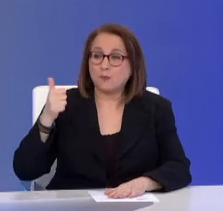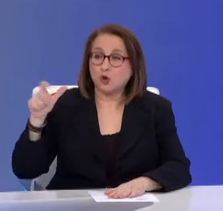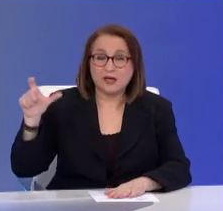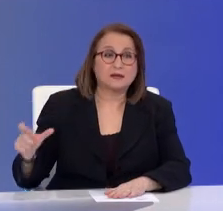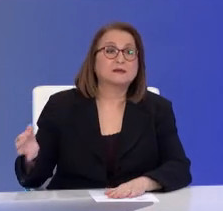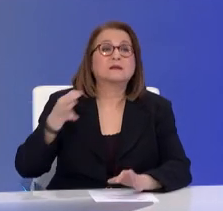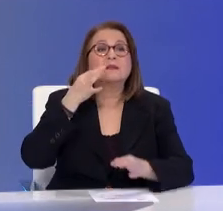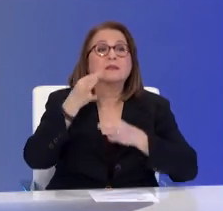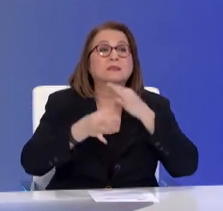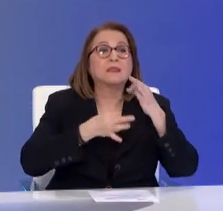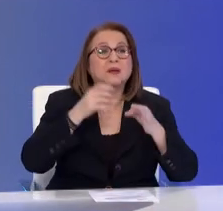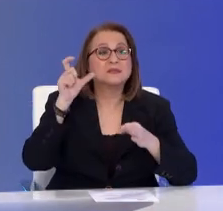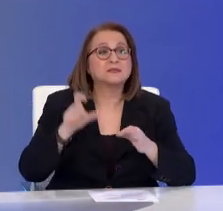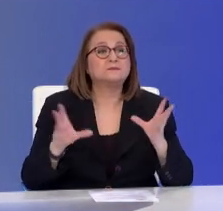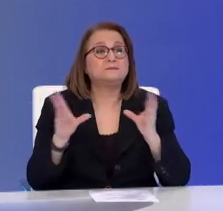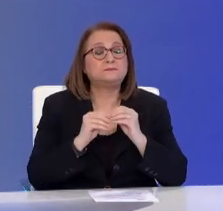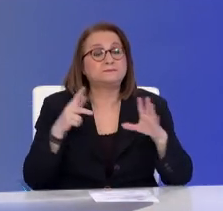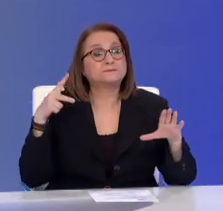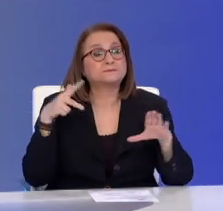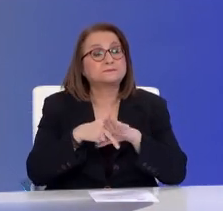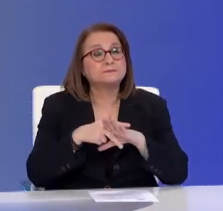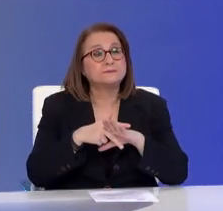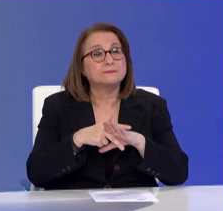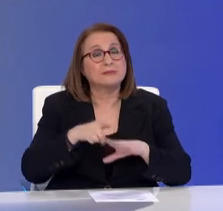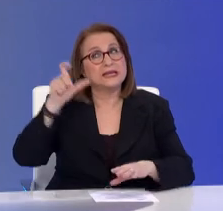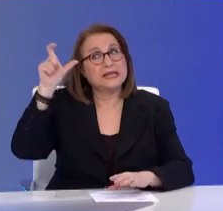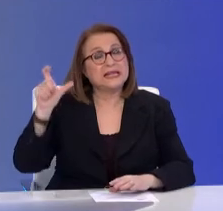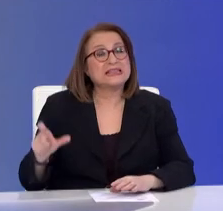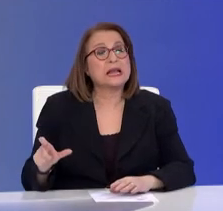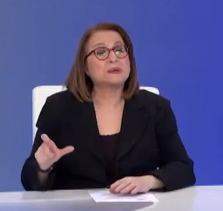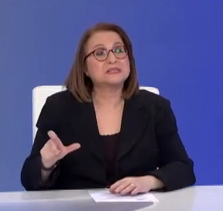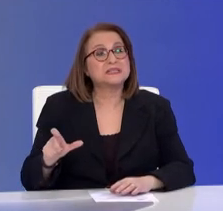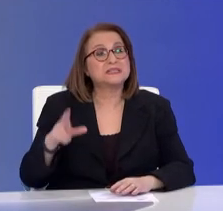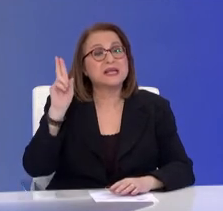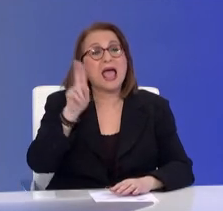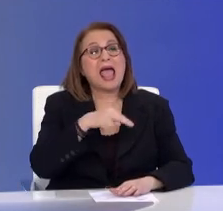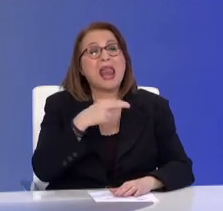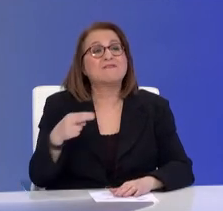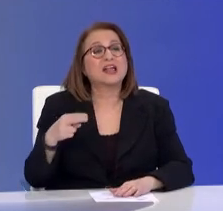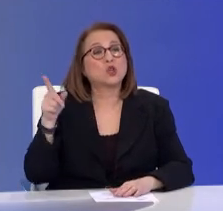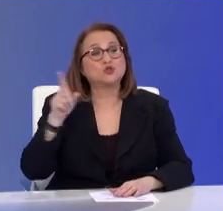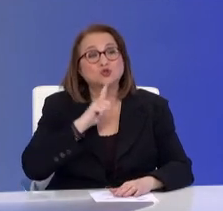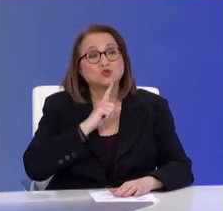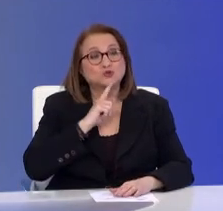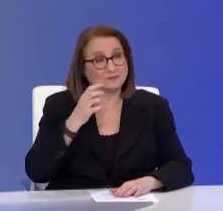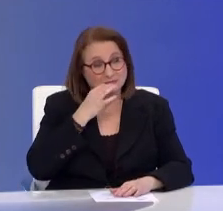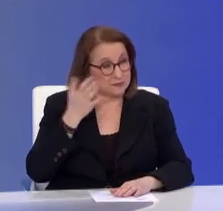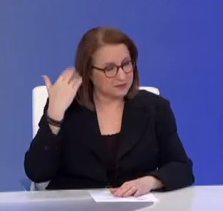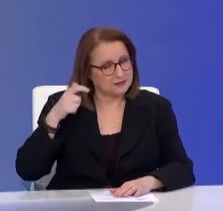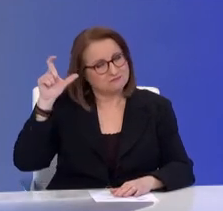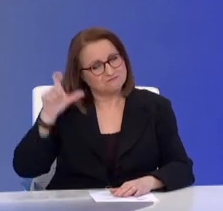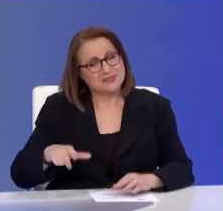Charles Pictet. The Greek Minister of Finance, Mr. Christos Staikouros